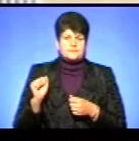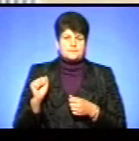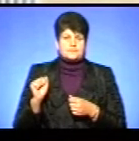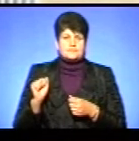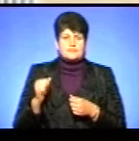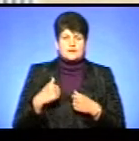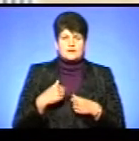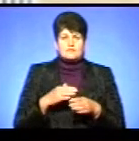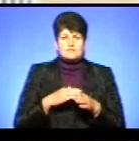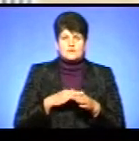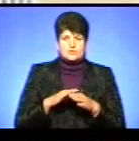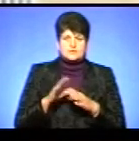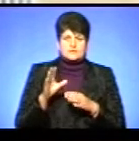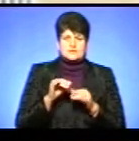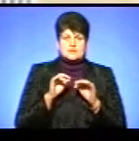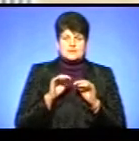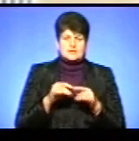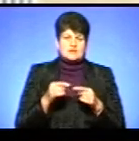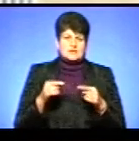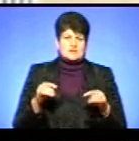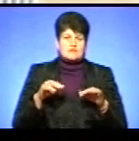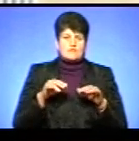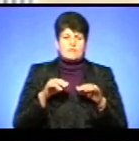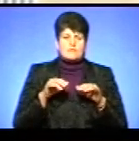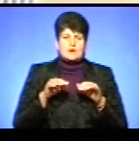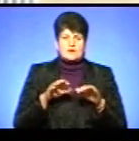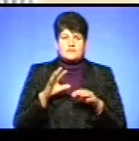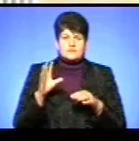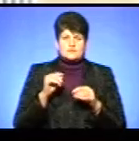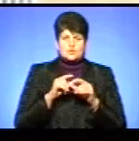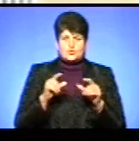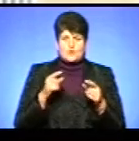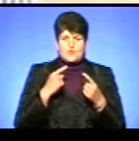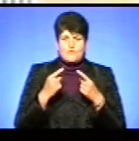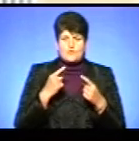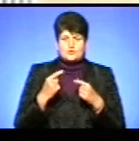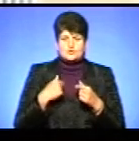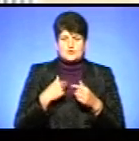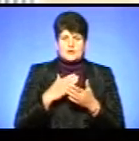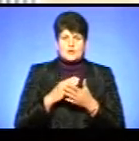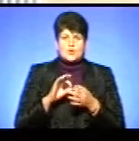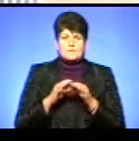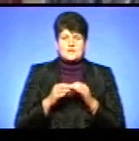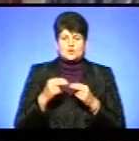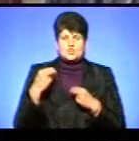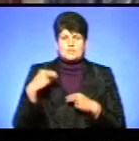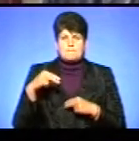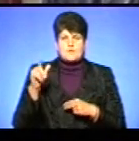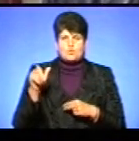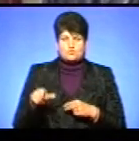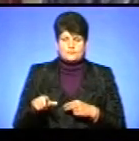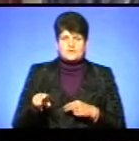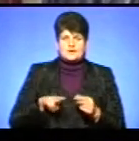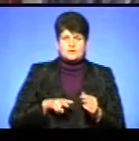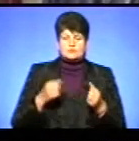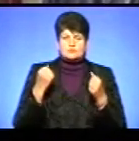я виконую всякі різні вправи і всі в школі говорять, що я стану олімпійською чемпіонкою. Директор